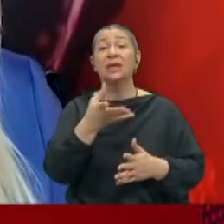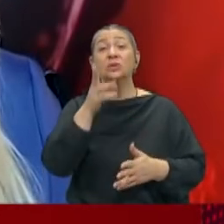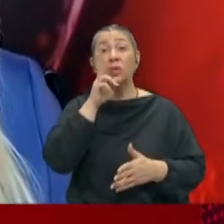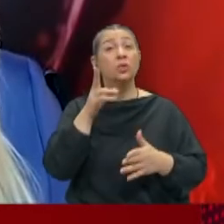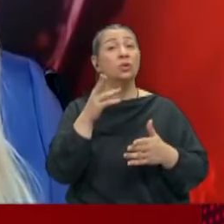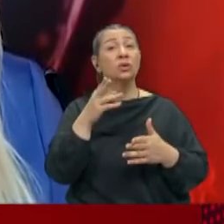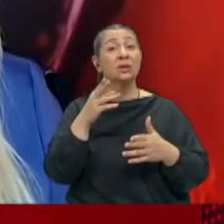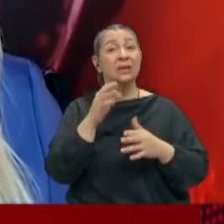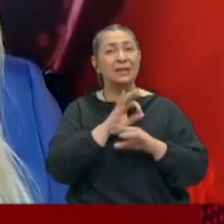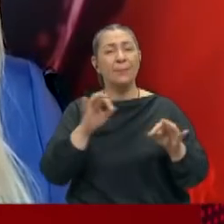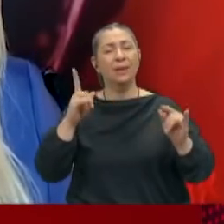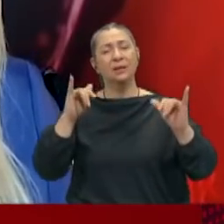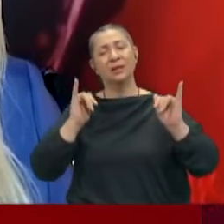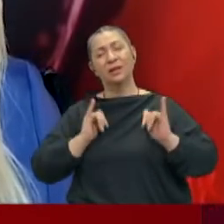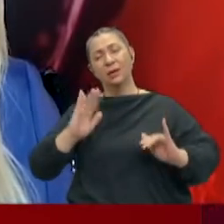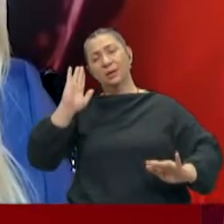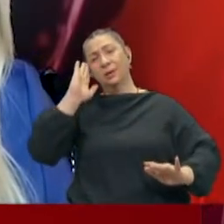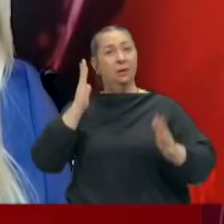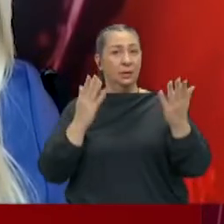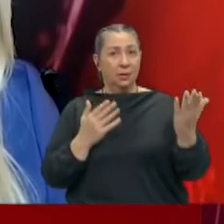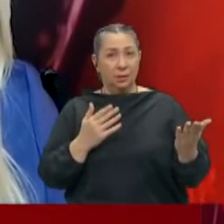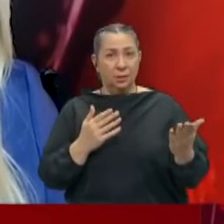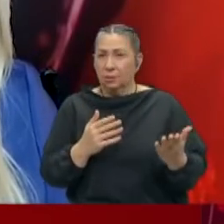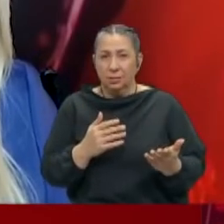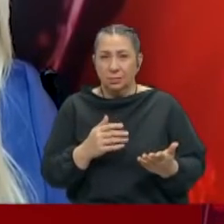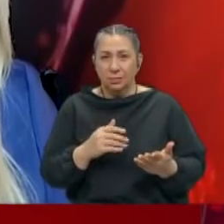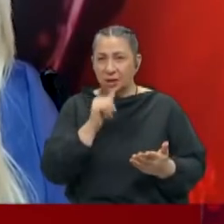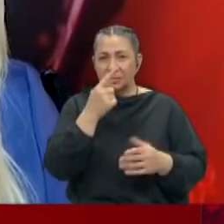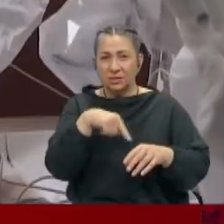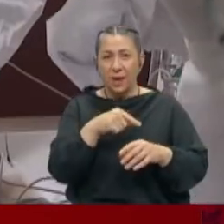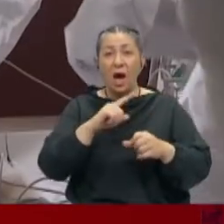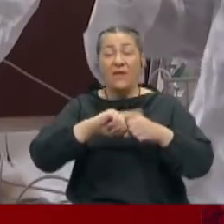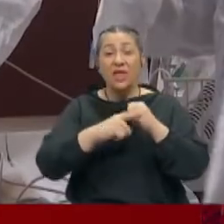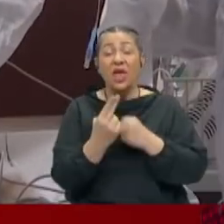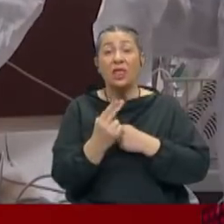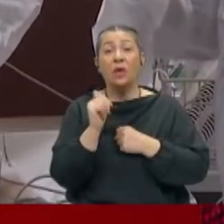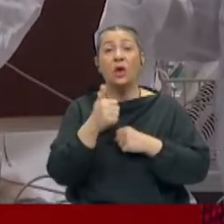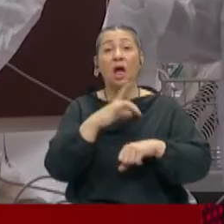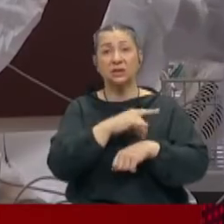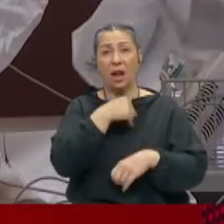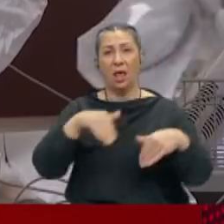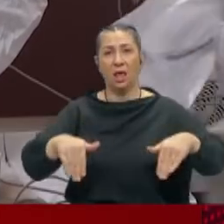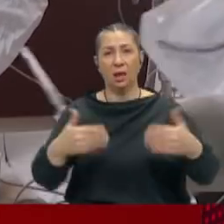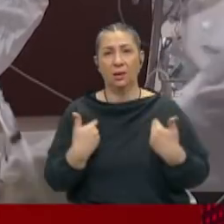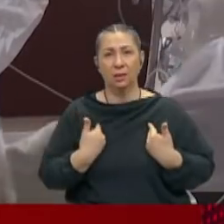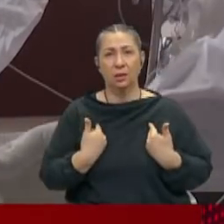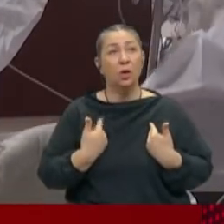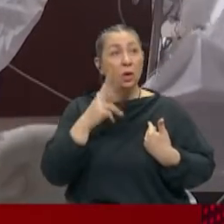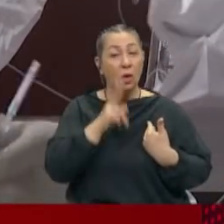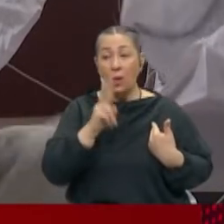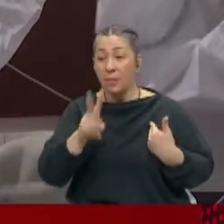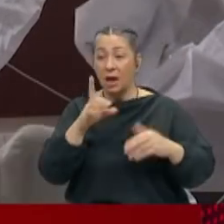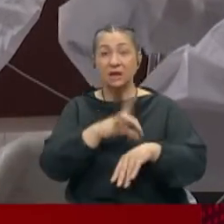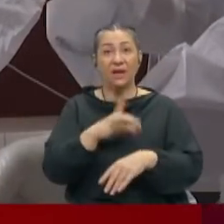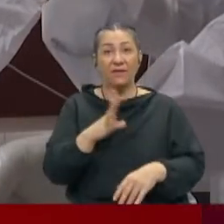ne zaman tam anlamıyla dinlenebildiniz? Hiçbir zaman. Haftanın 7 günü hastanedeyiz. Çünkü görmemiz